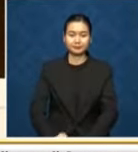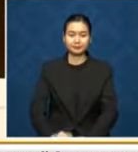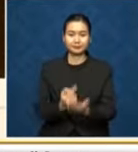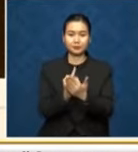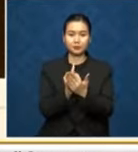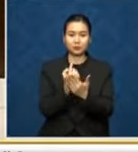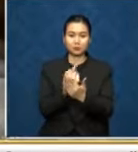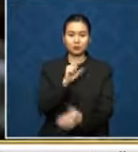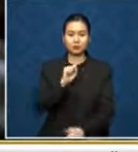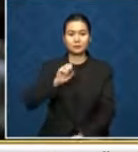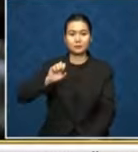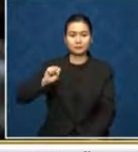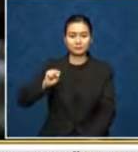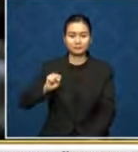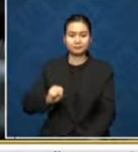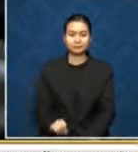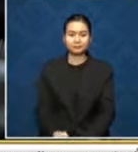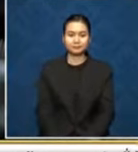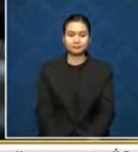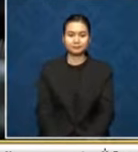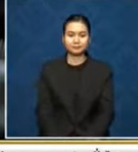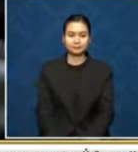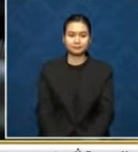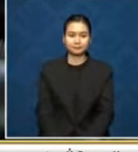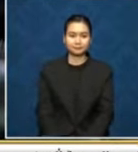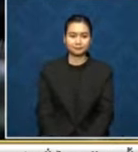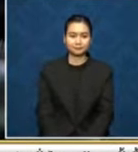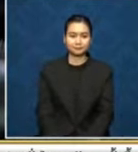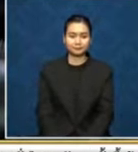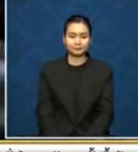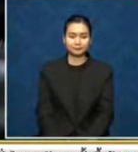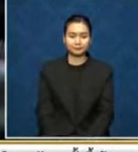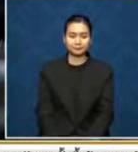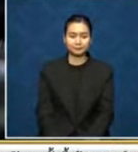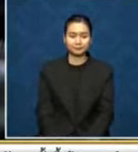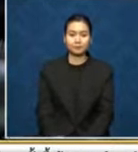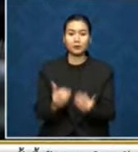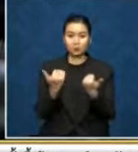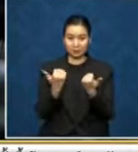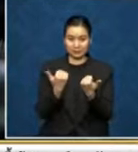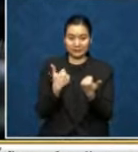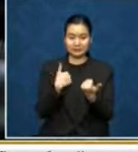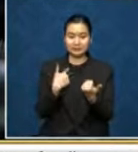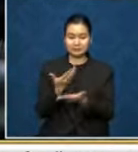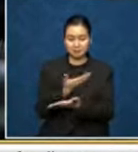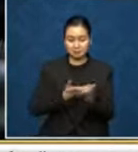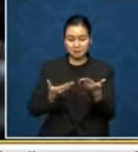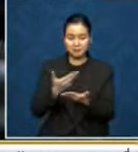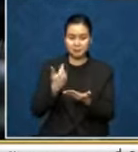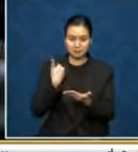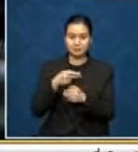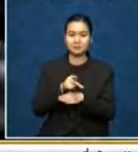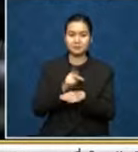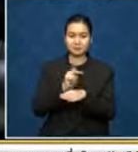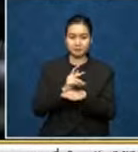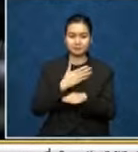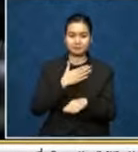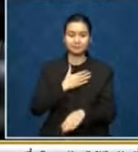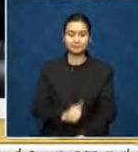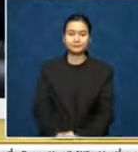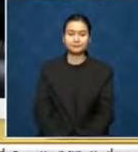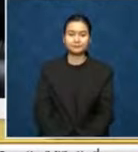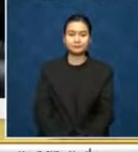แทนราษฎรชาวบางซื่อดุสิตค่ะแขวงถนนนครชัยศรีพรรคก้าวไกลค่ะวันนี้ดิฉันมีเรื่องปรึกษาหารือกับท่านประธานดังนี้ค่ะ